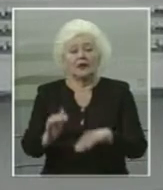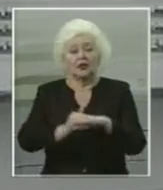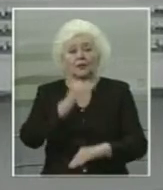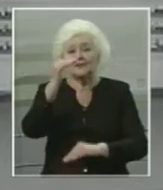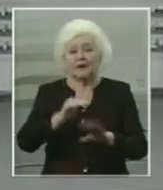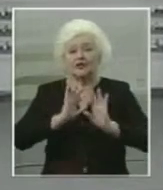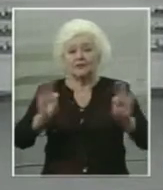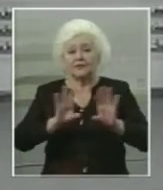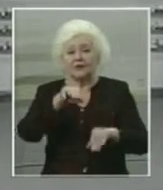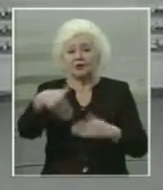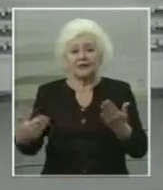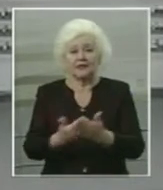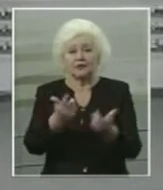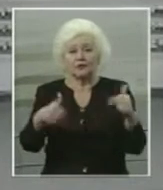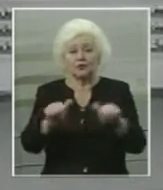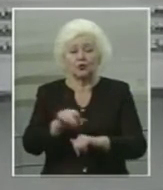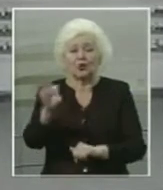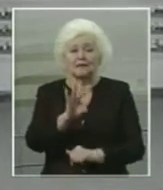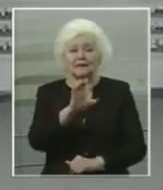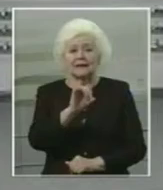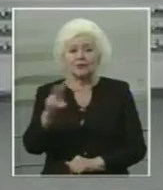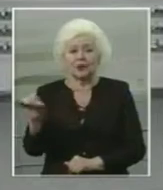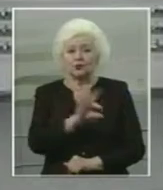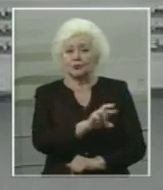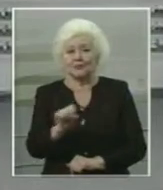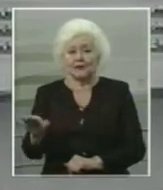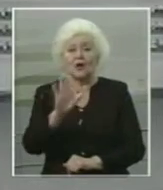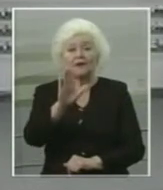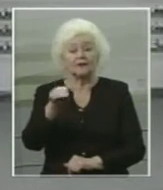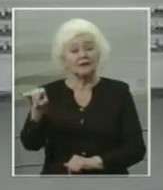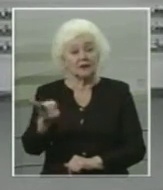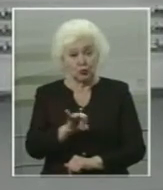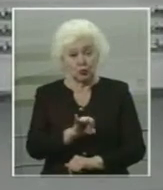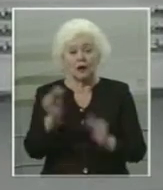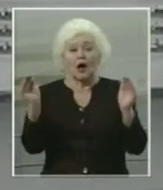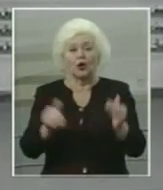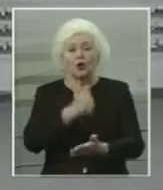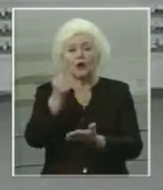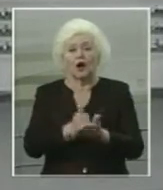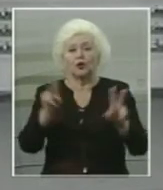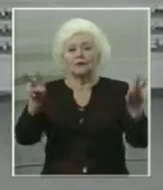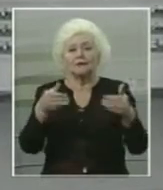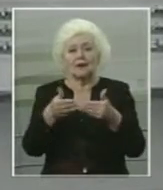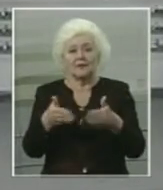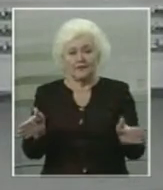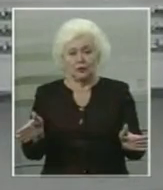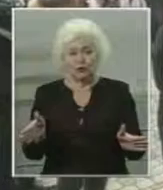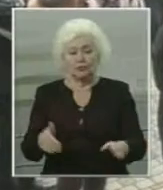Добрий вечір. В ефірі Таврійські новини. В студії Оксана Страмнова. Сурдопереклад Валентини Туніної. Коротко про головні теми